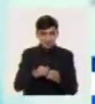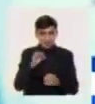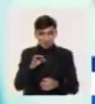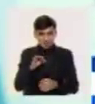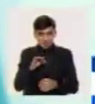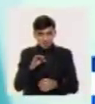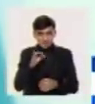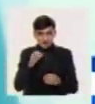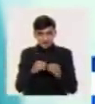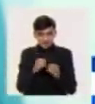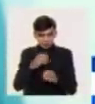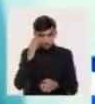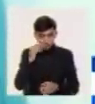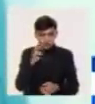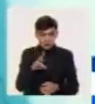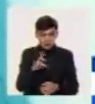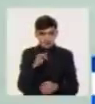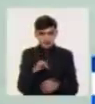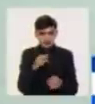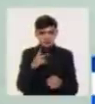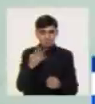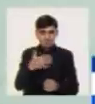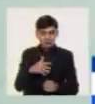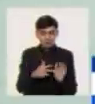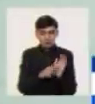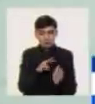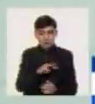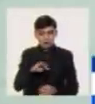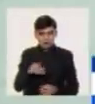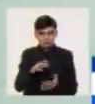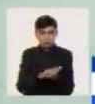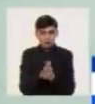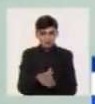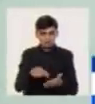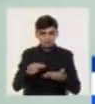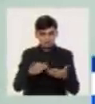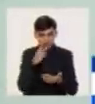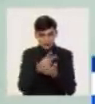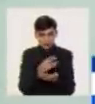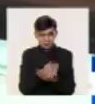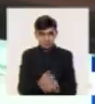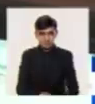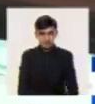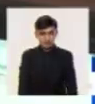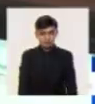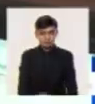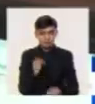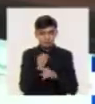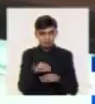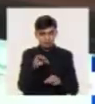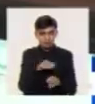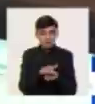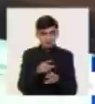қаланы эстетикалық безендіру бойынша 228 миллион теңгеге келісімшарт жасалғаны көрсетілген. Тапсырысты